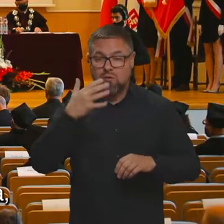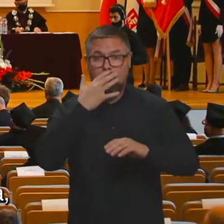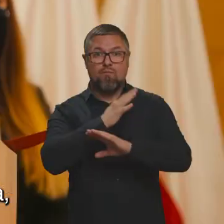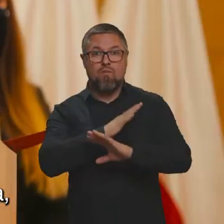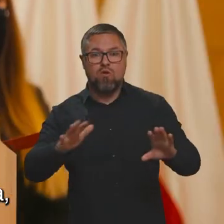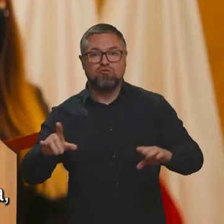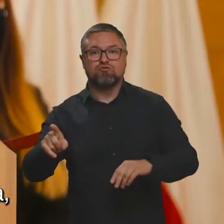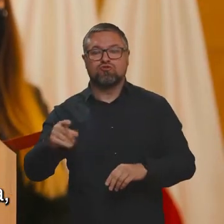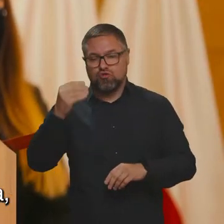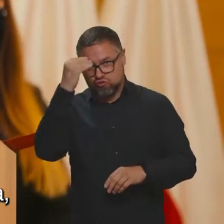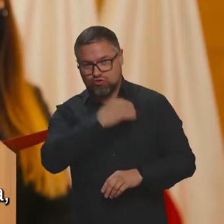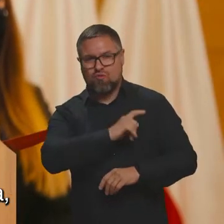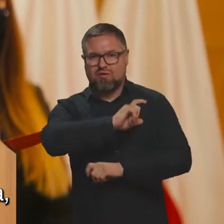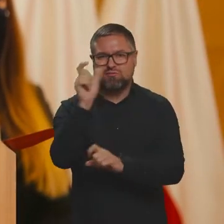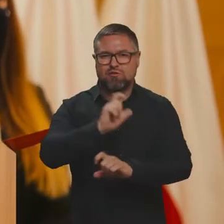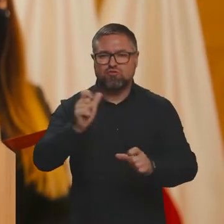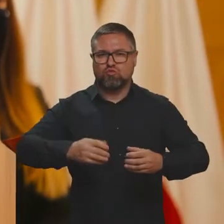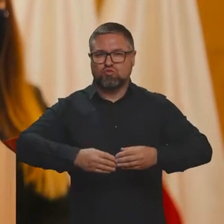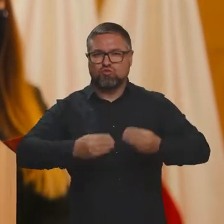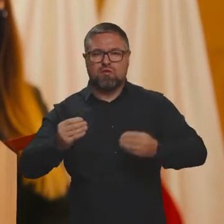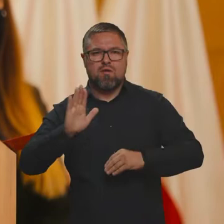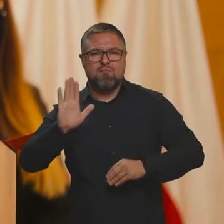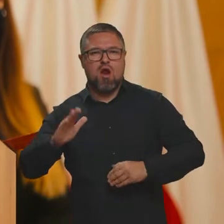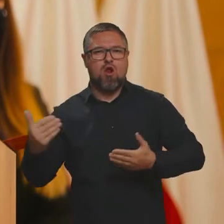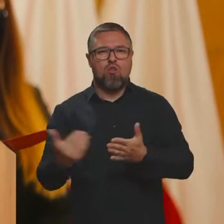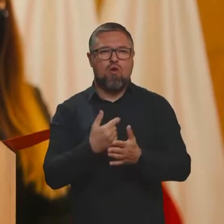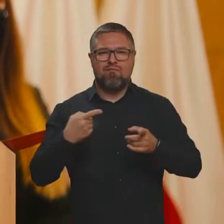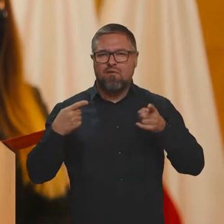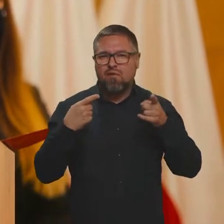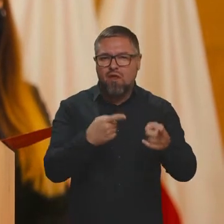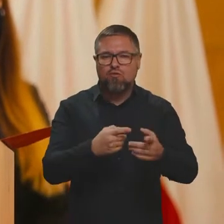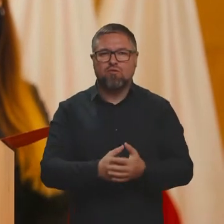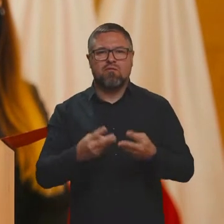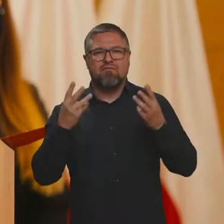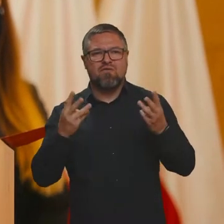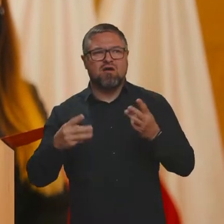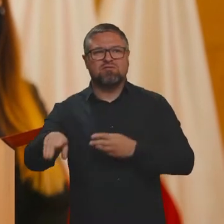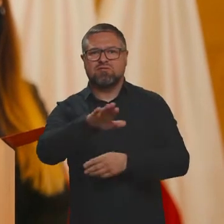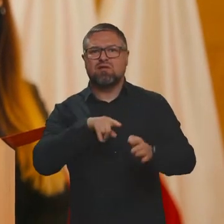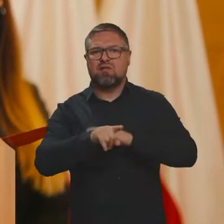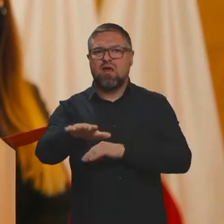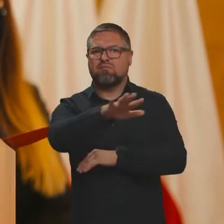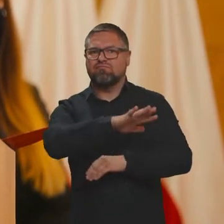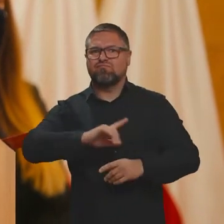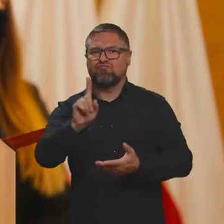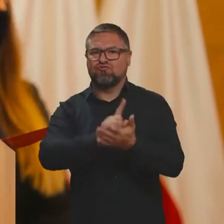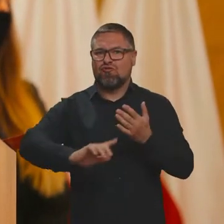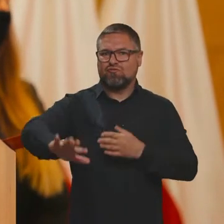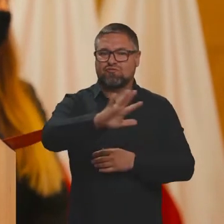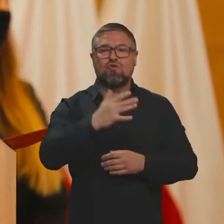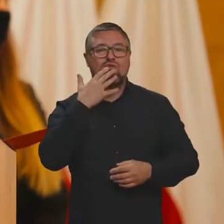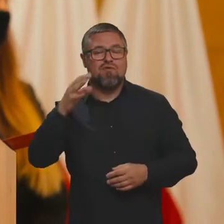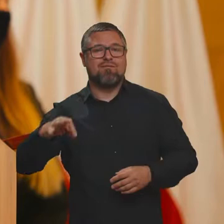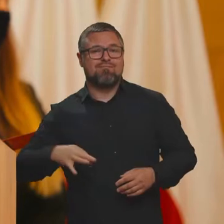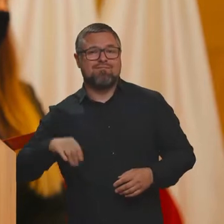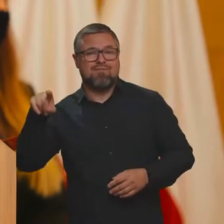pokazuje, że uczelnia ciągle się rozwija, że posiada nowe kierunki, kierunki ważne dla regionu, o czym wspomniała Pani